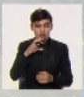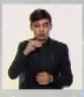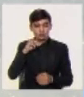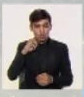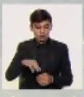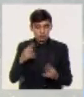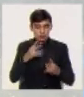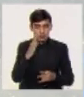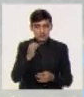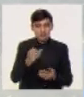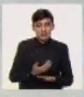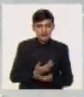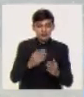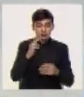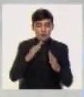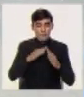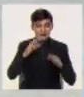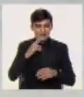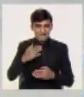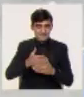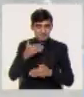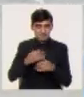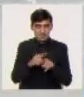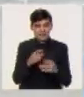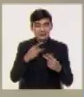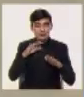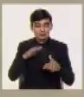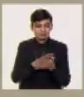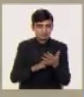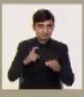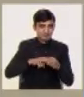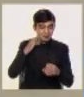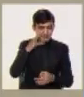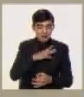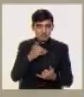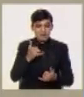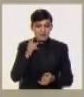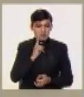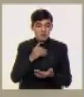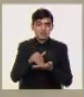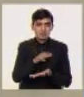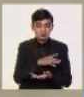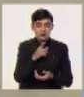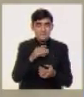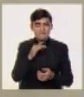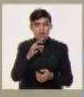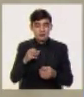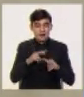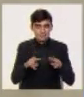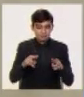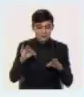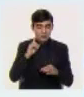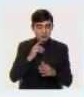Жители домов, где решились зарегистрировать ОСИ, пока получили отказ, ведь официально такой формы деятельности еще не